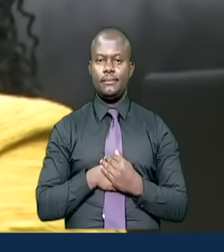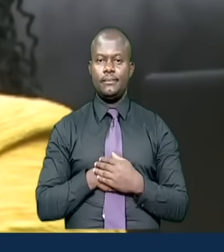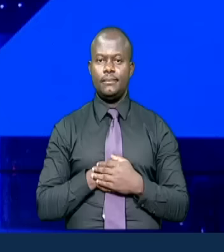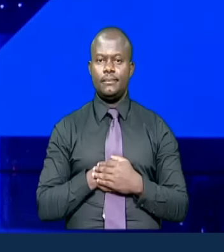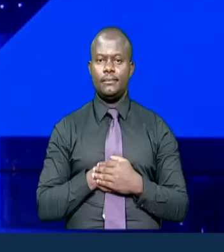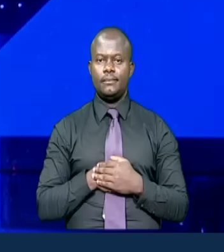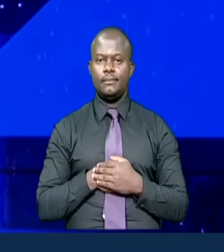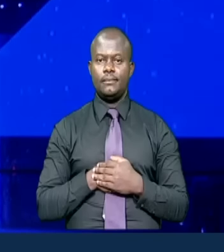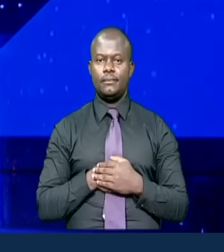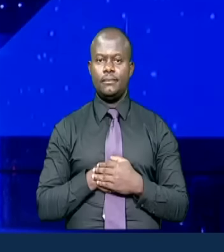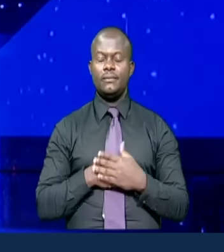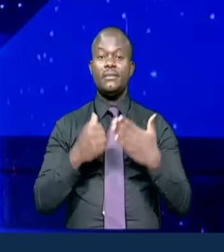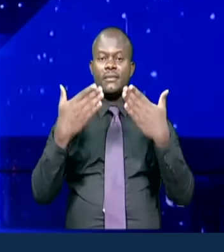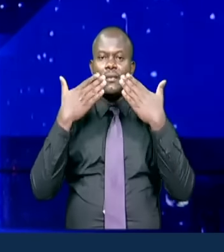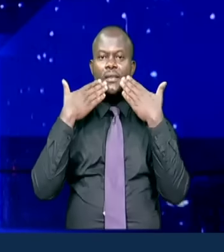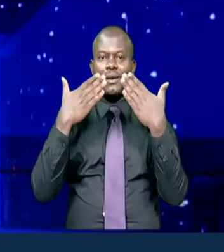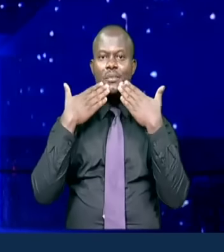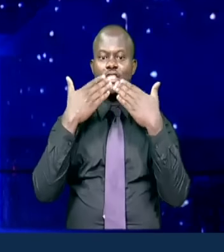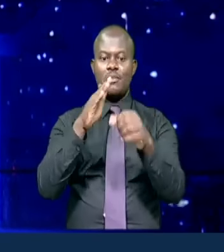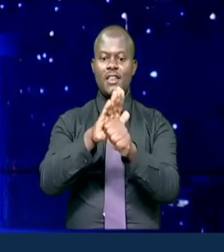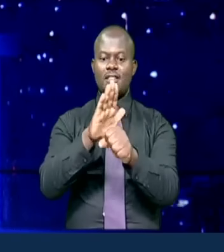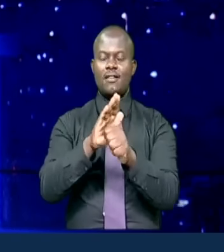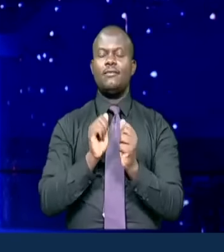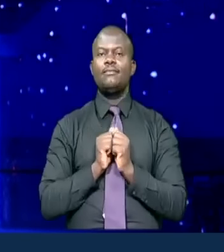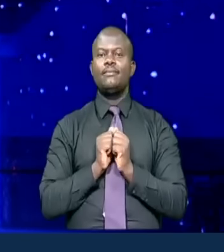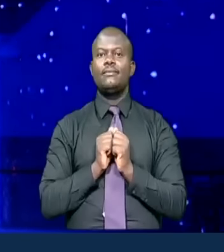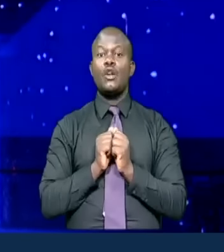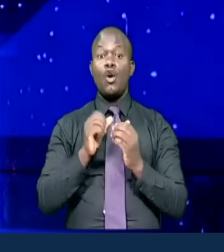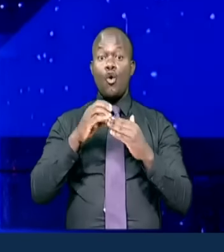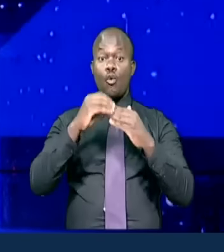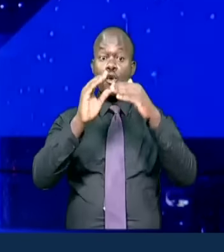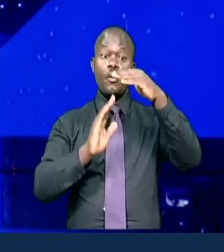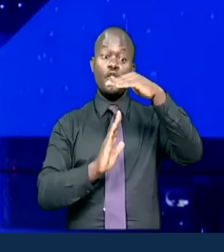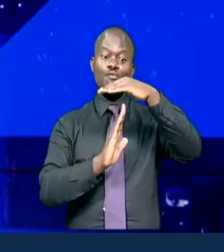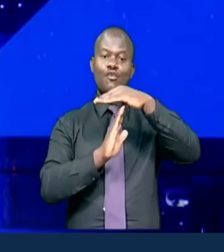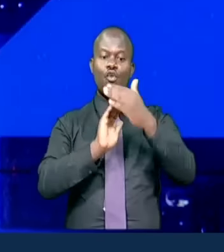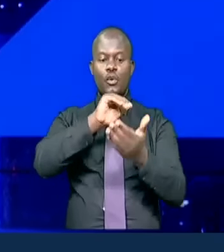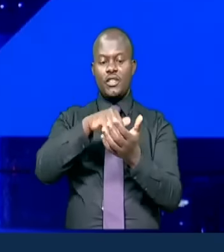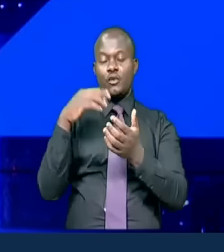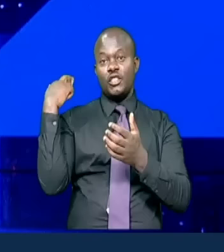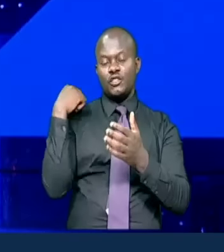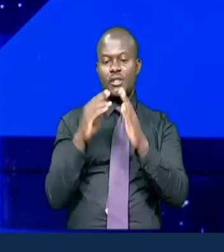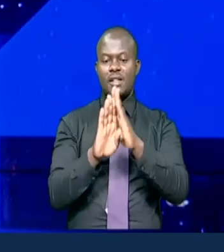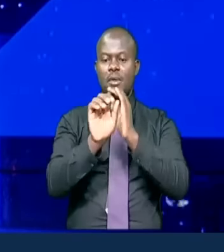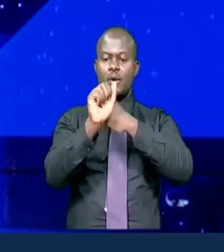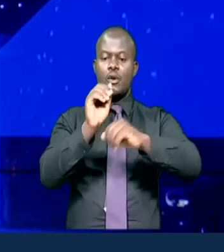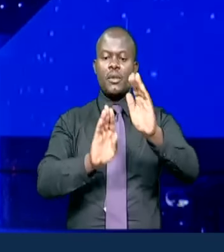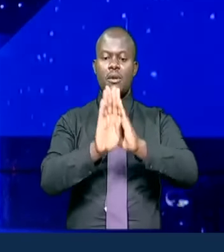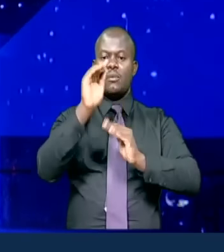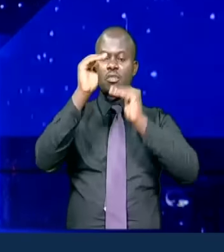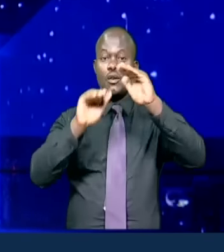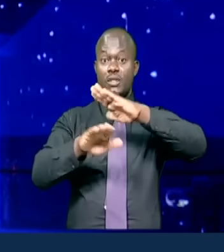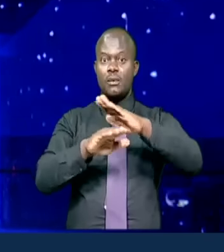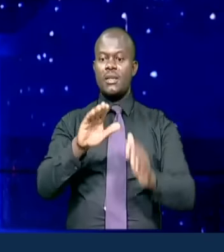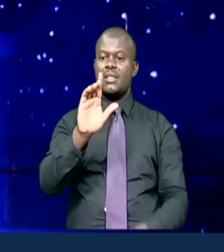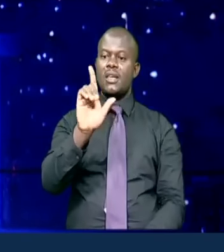Kigali. Urakoze cyane Kabiruka. Umuyobozi mukuru w'ikigo gishinzwe guteza imbere ibikorwa by'iterambere mu nzego z'ibanze Roda,